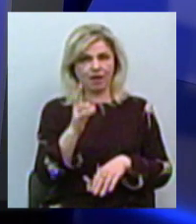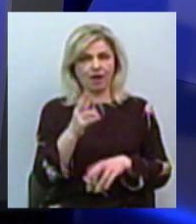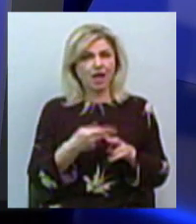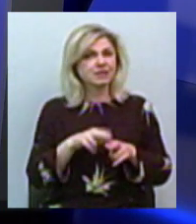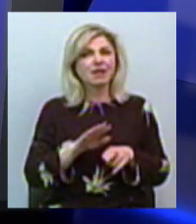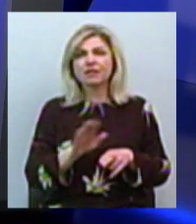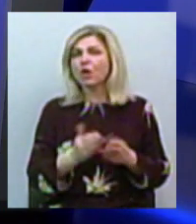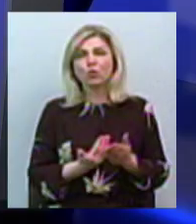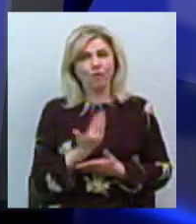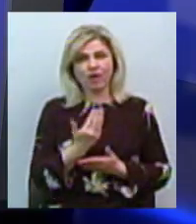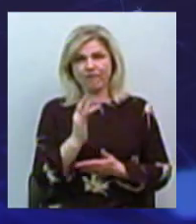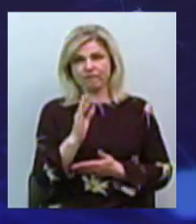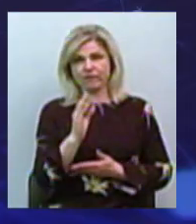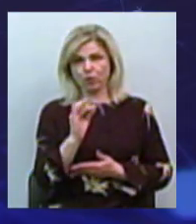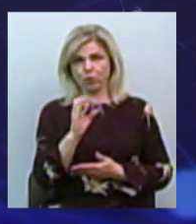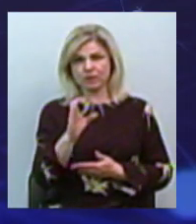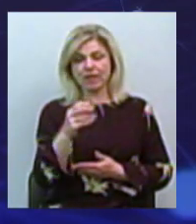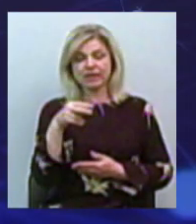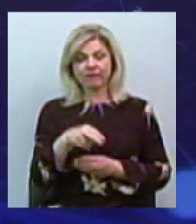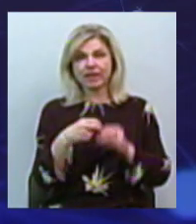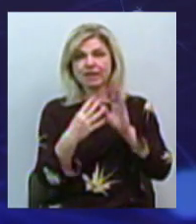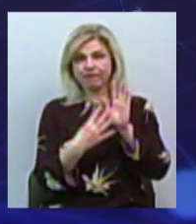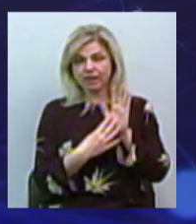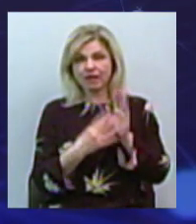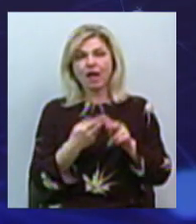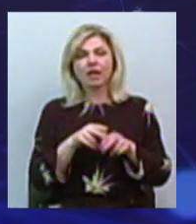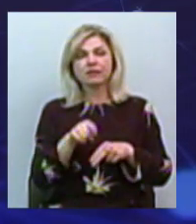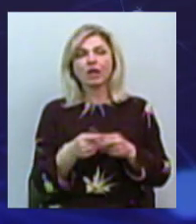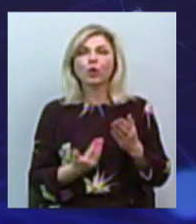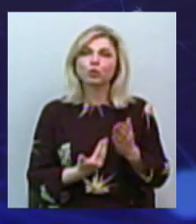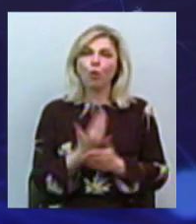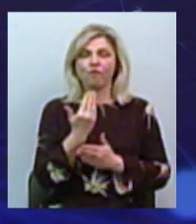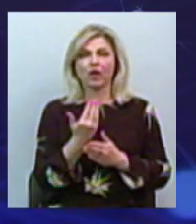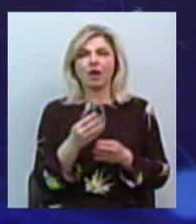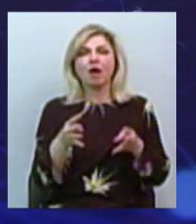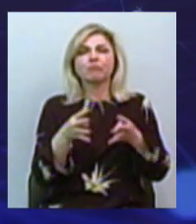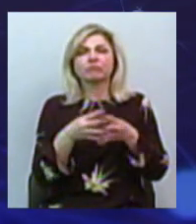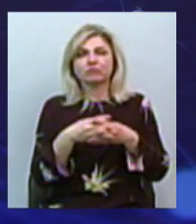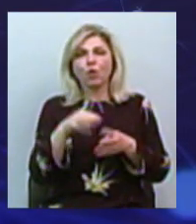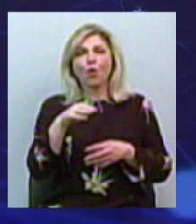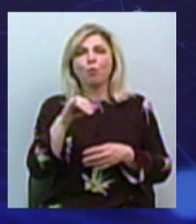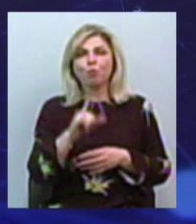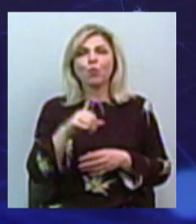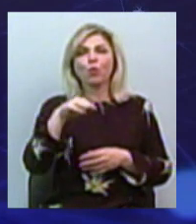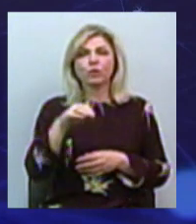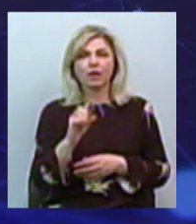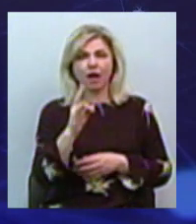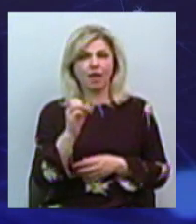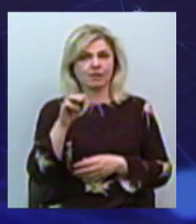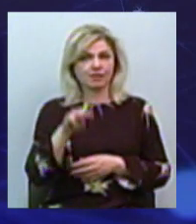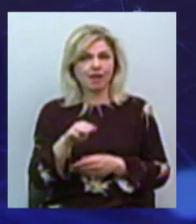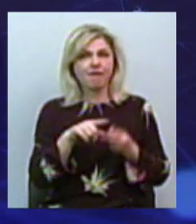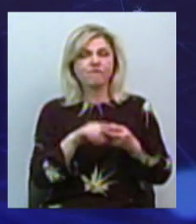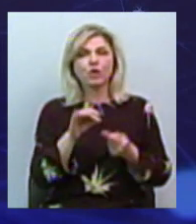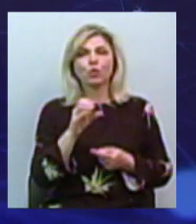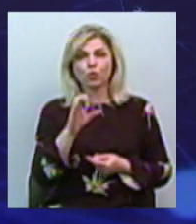саме цей вірус 2019-го – це новий мутований вірус. Він вже мутував. І він утворився